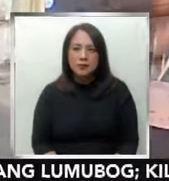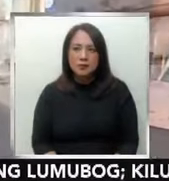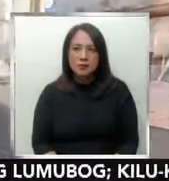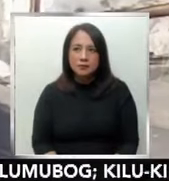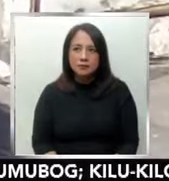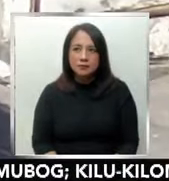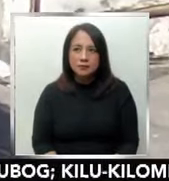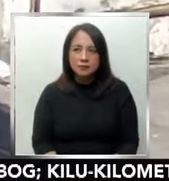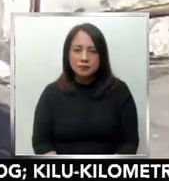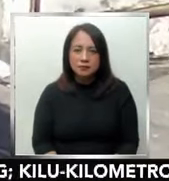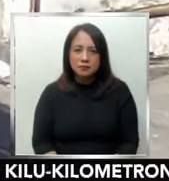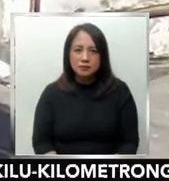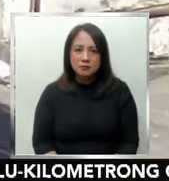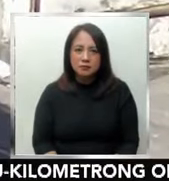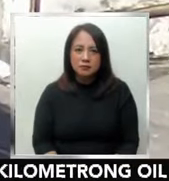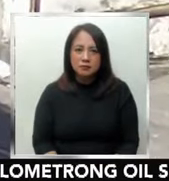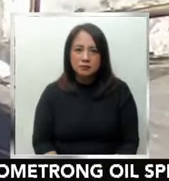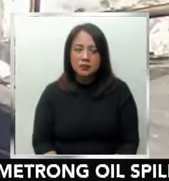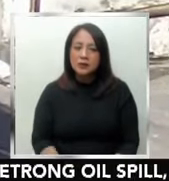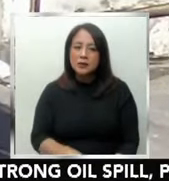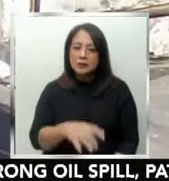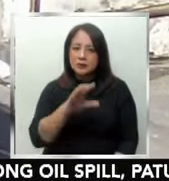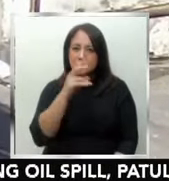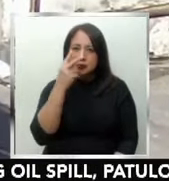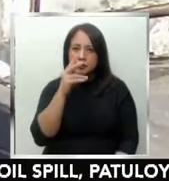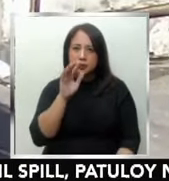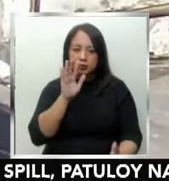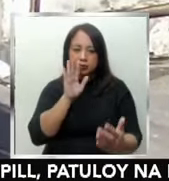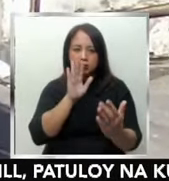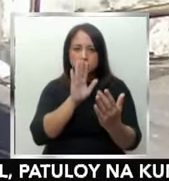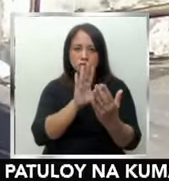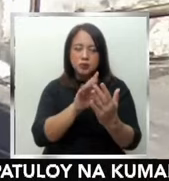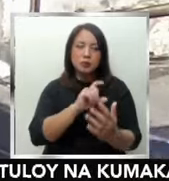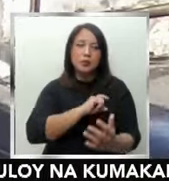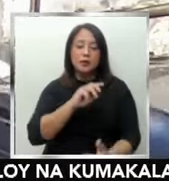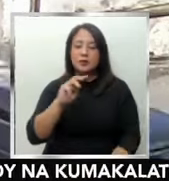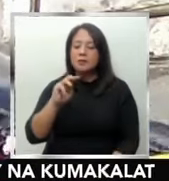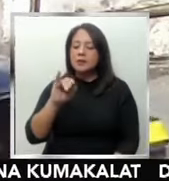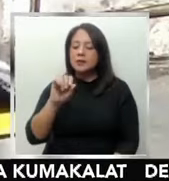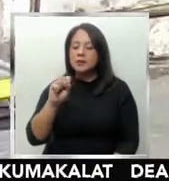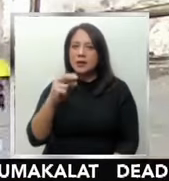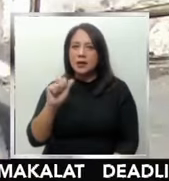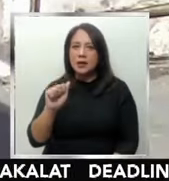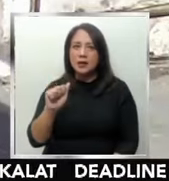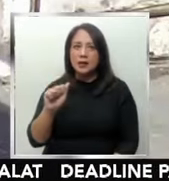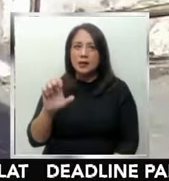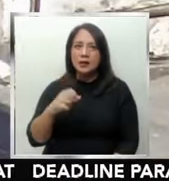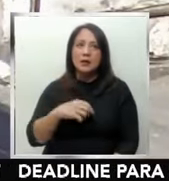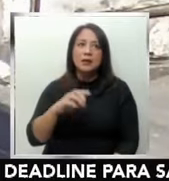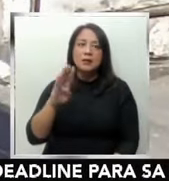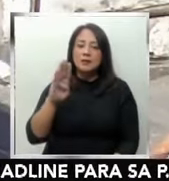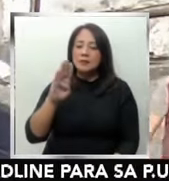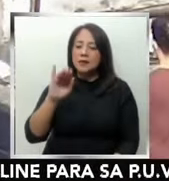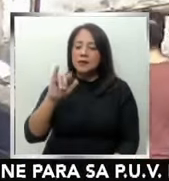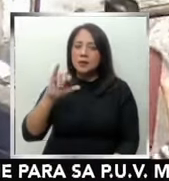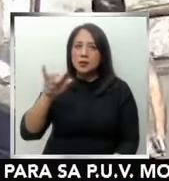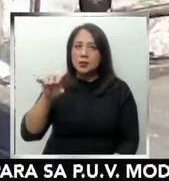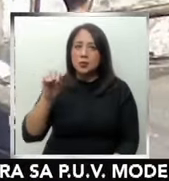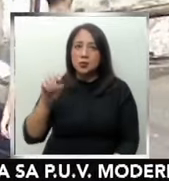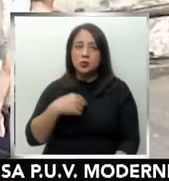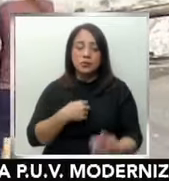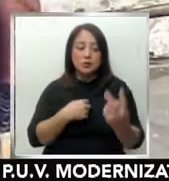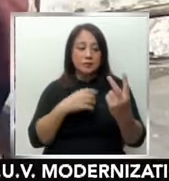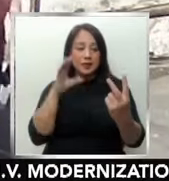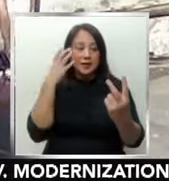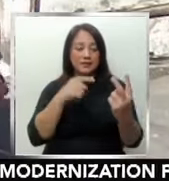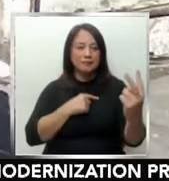exclusive kuha ito sa paglapit nina patrolman misael Ruby at patrolman Billy Joe Cometa sa magpinsang J at Jake